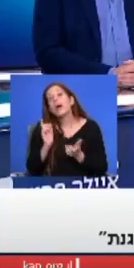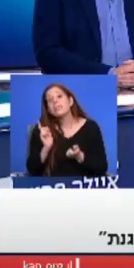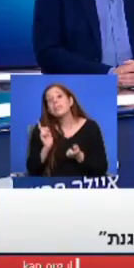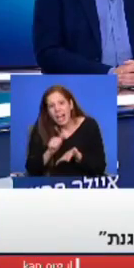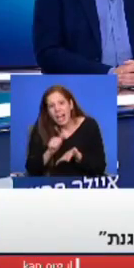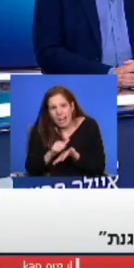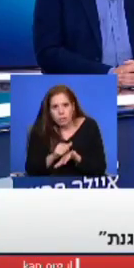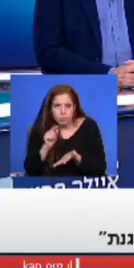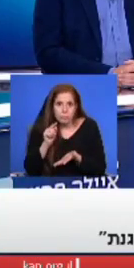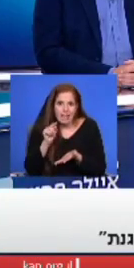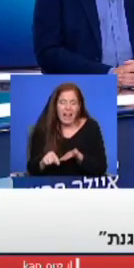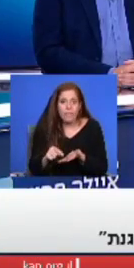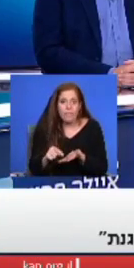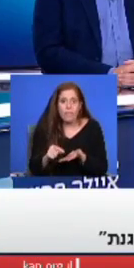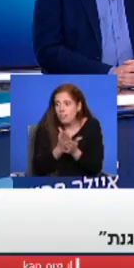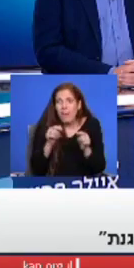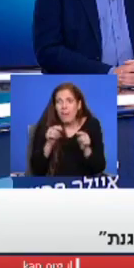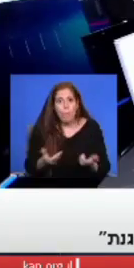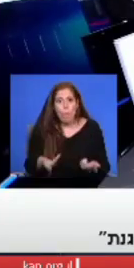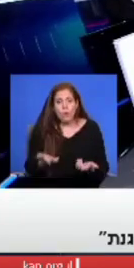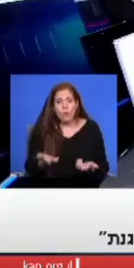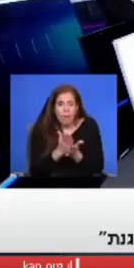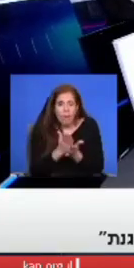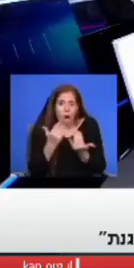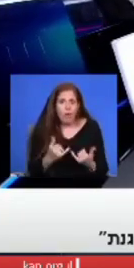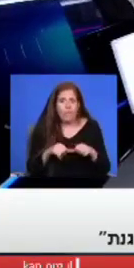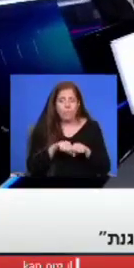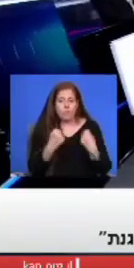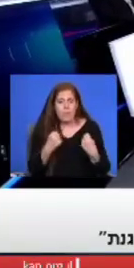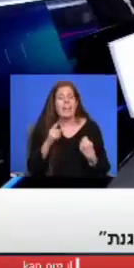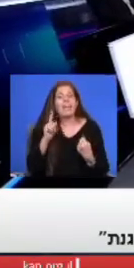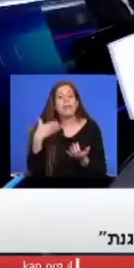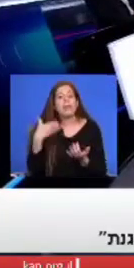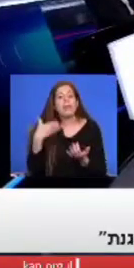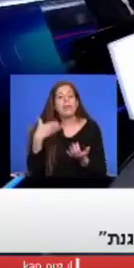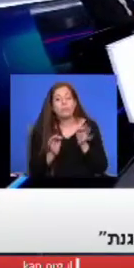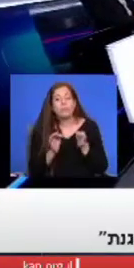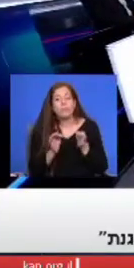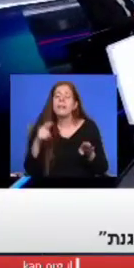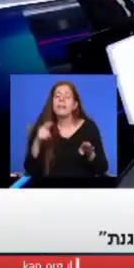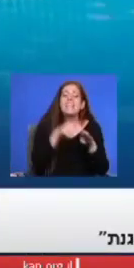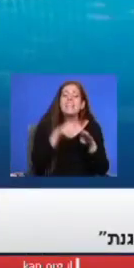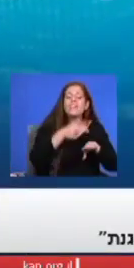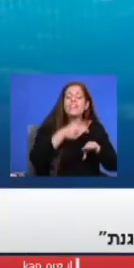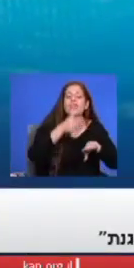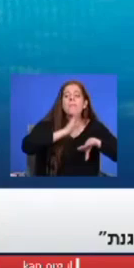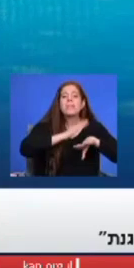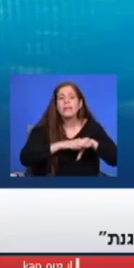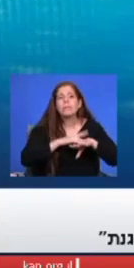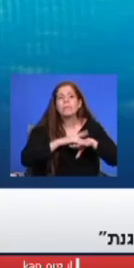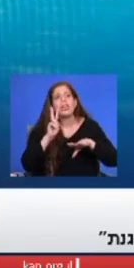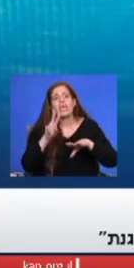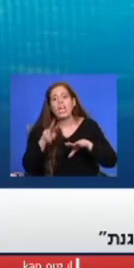כאן. אם יועצת משפטית מתערבת גם במינויים של יש לגיטימציה